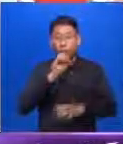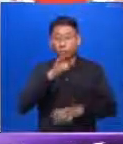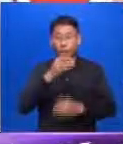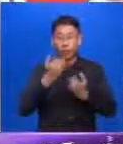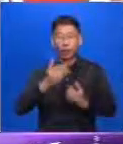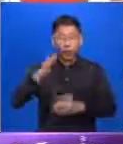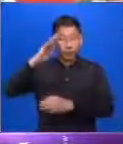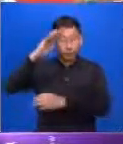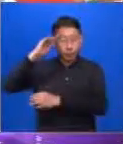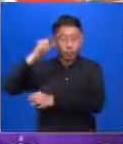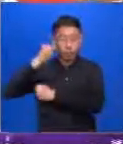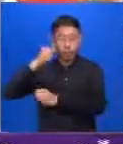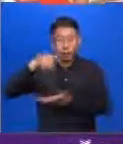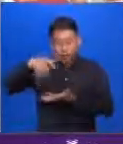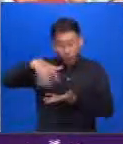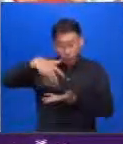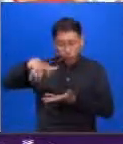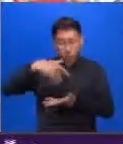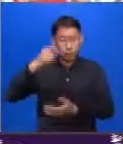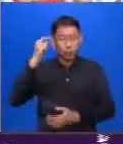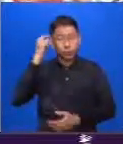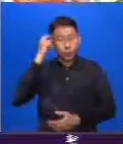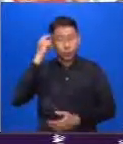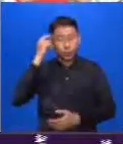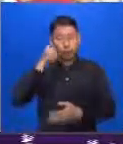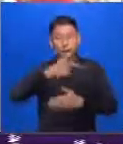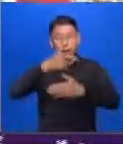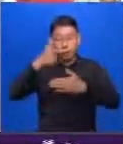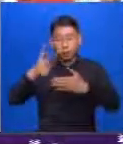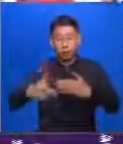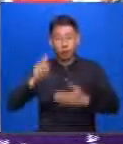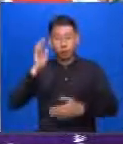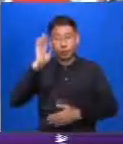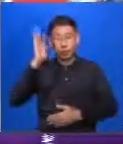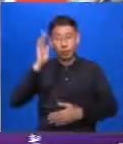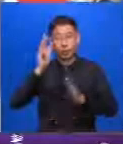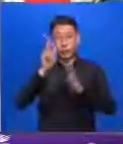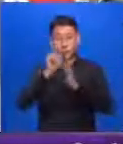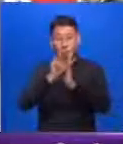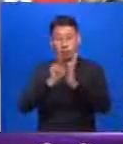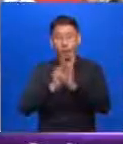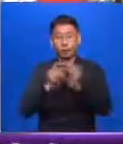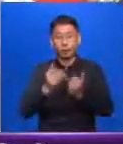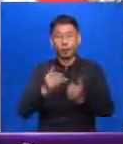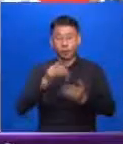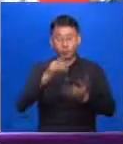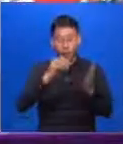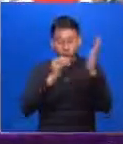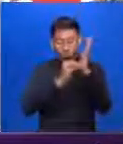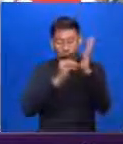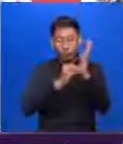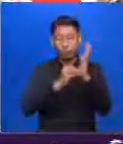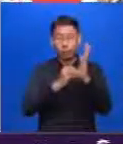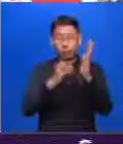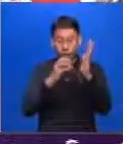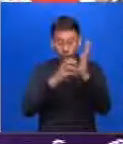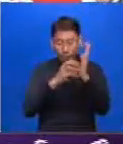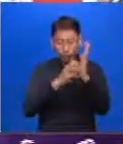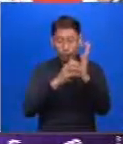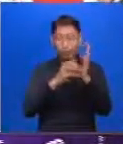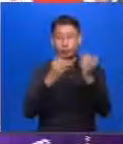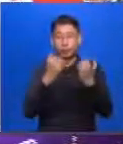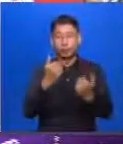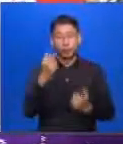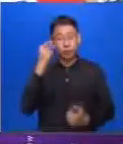ให้ฝ่ายความมั่นคงรายงานความคิดเห็นถึงแนวทางการยกเลิกการประกาศใช้พรก.ฉุกเฉินในพื้นที่กรุงเทพมหานครและปริมณฑลนะคะ